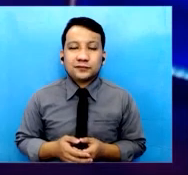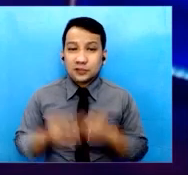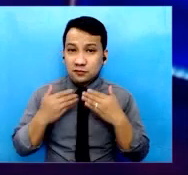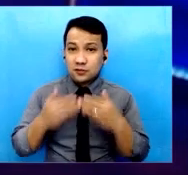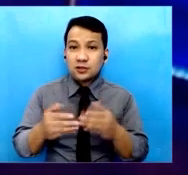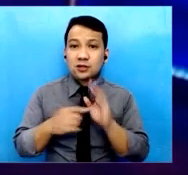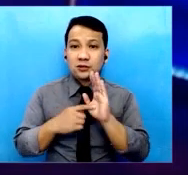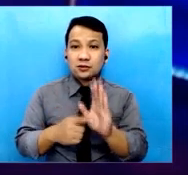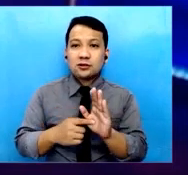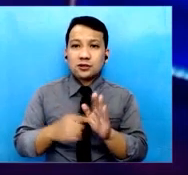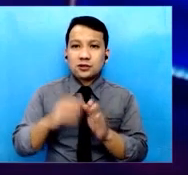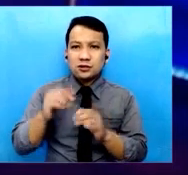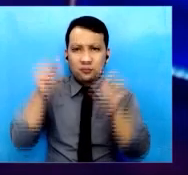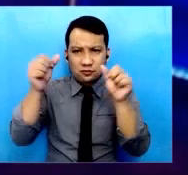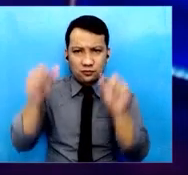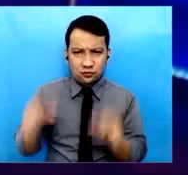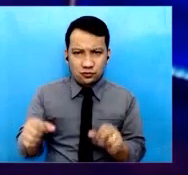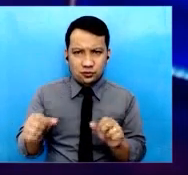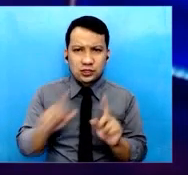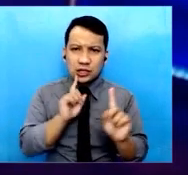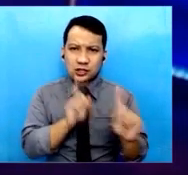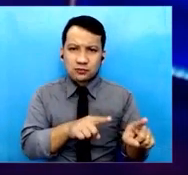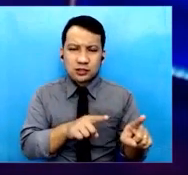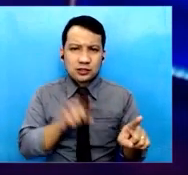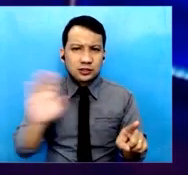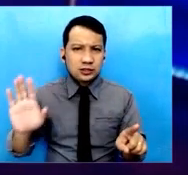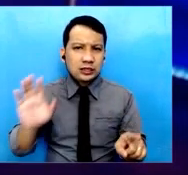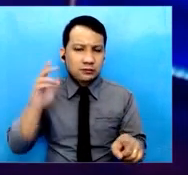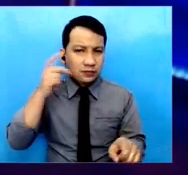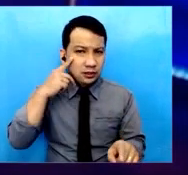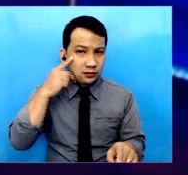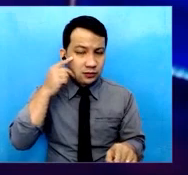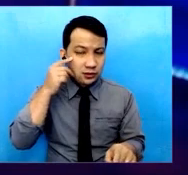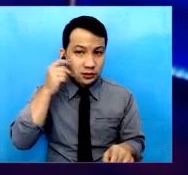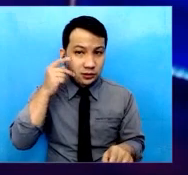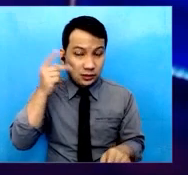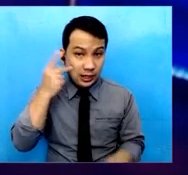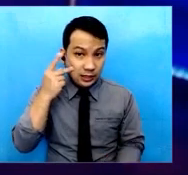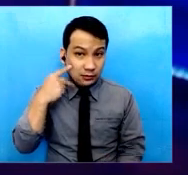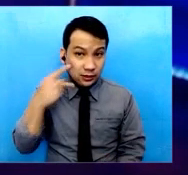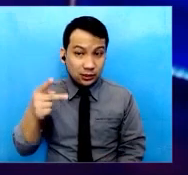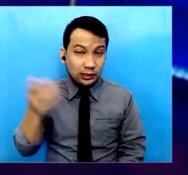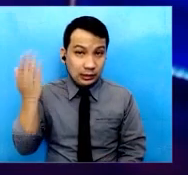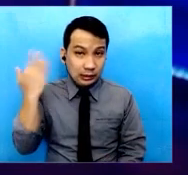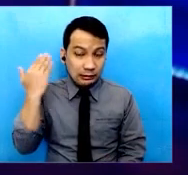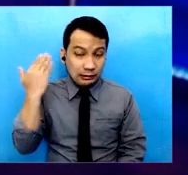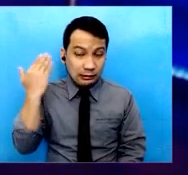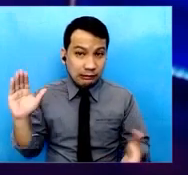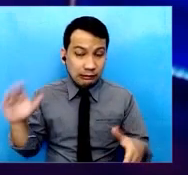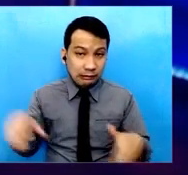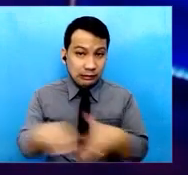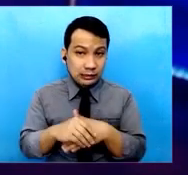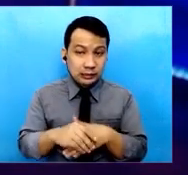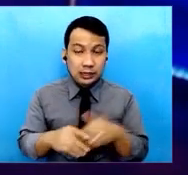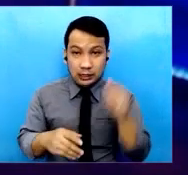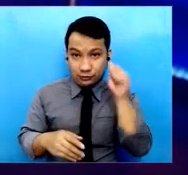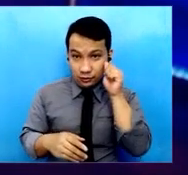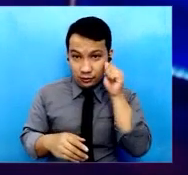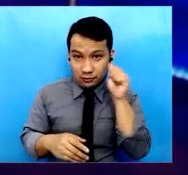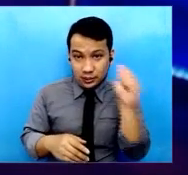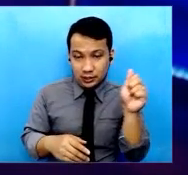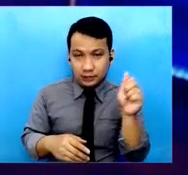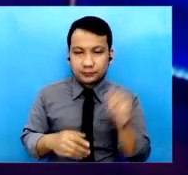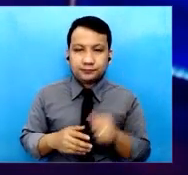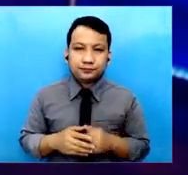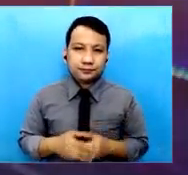Sunod-sunod na cryptic posts ang naging sagot ng aktres na si Kylie Padilla sa mga isiniwalat ng ex-husband niyang si Aljur